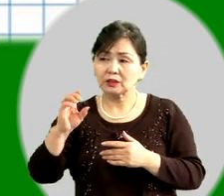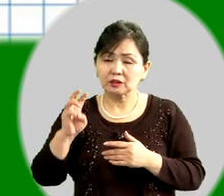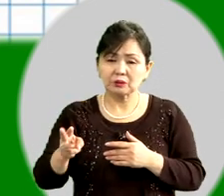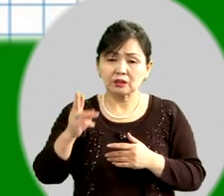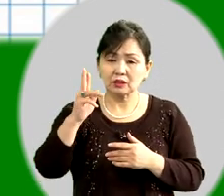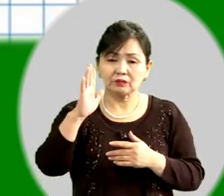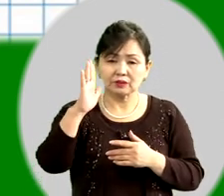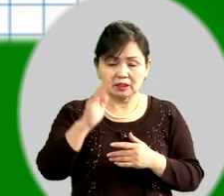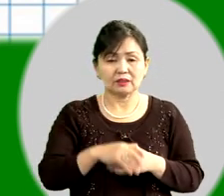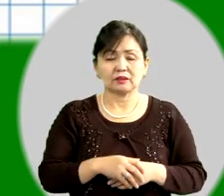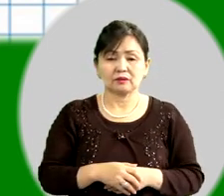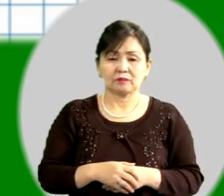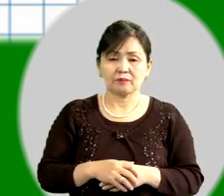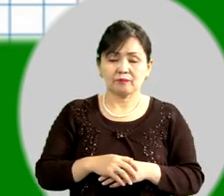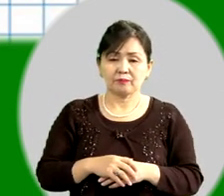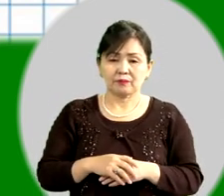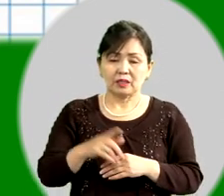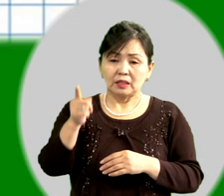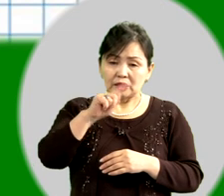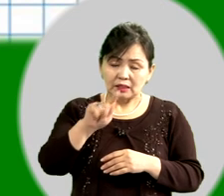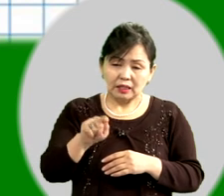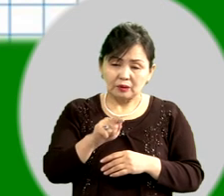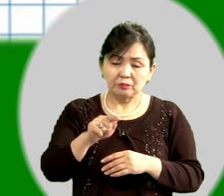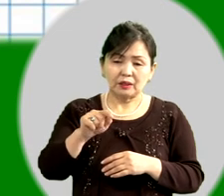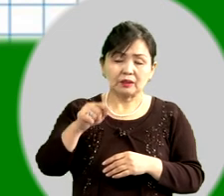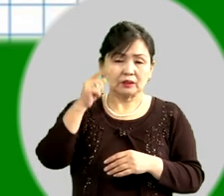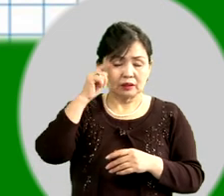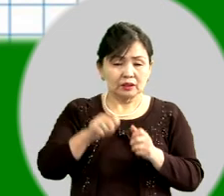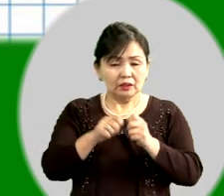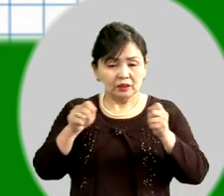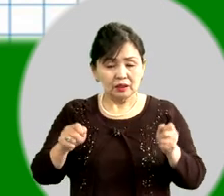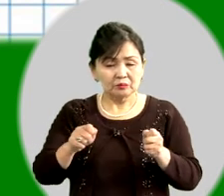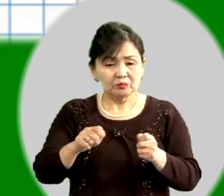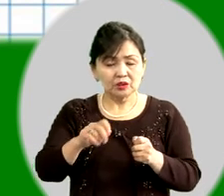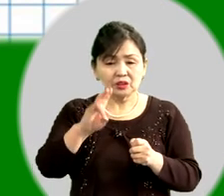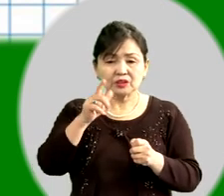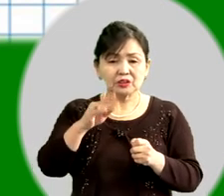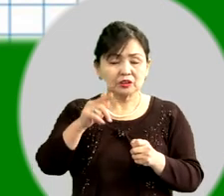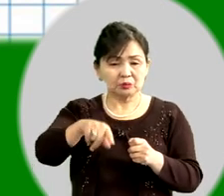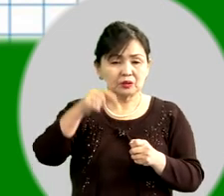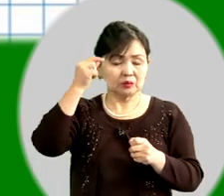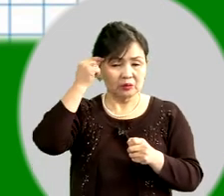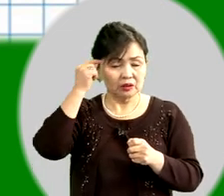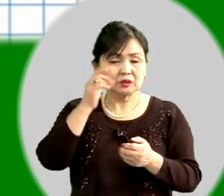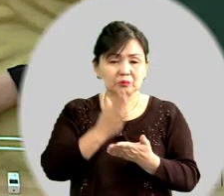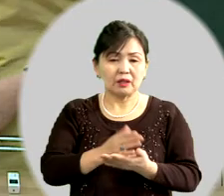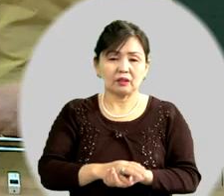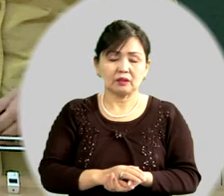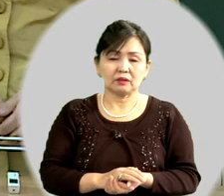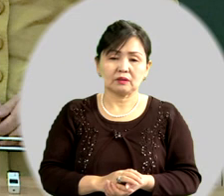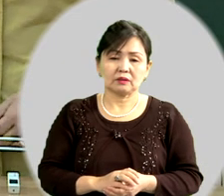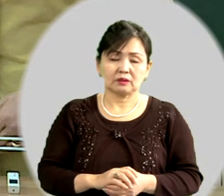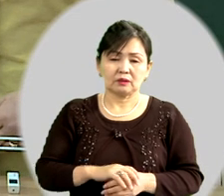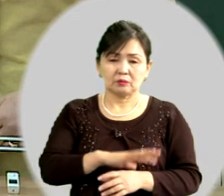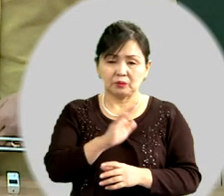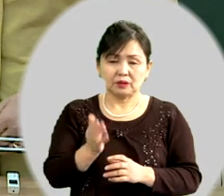та бүхэн талбайг хэмжих нэгжийг санаж байгаа байх. 1 см квадратаар хэмждэг. Бид